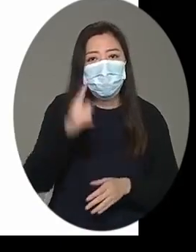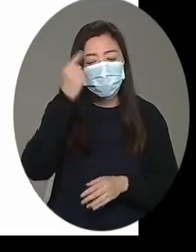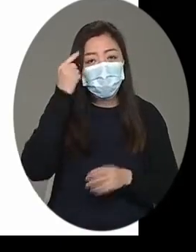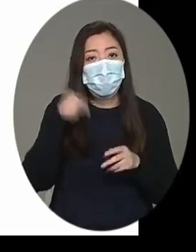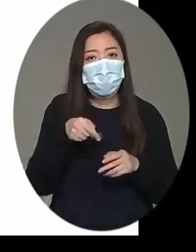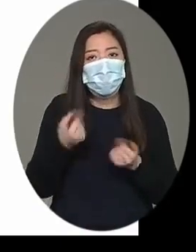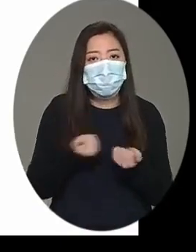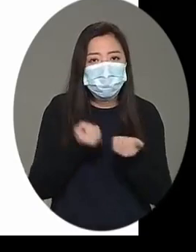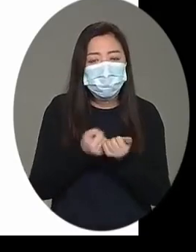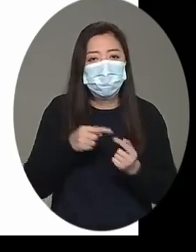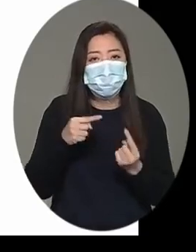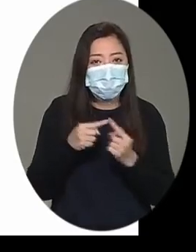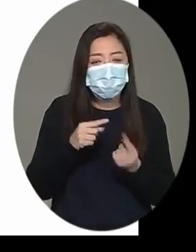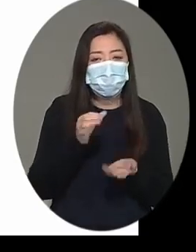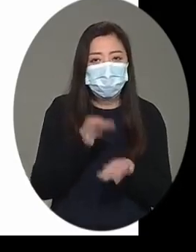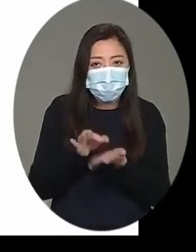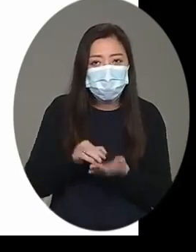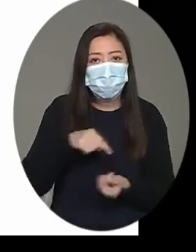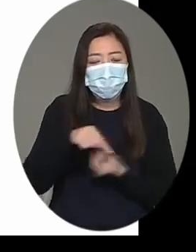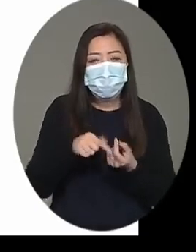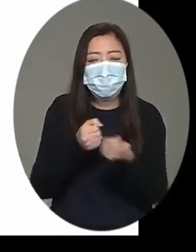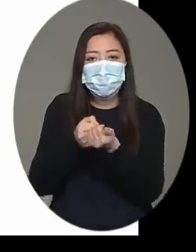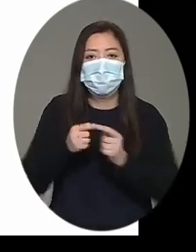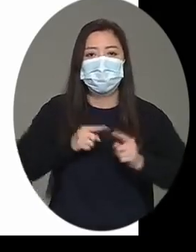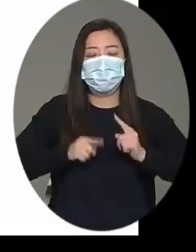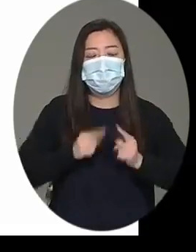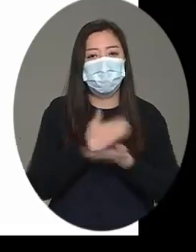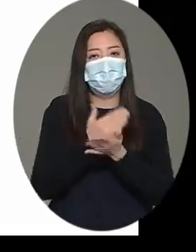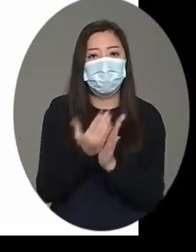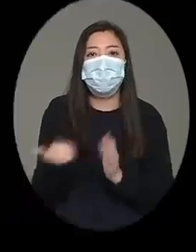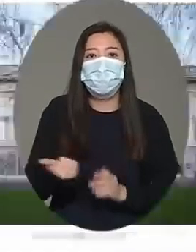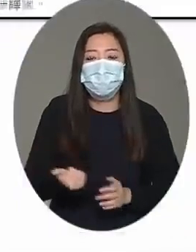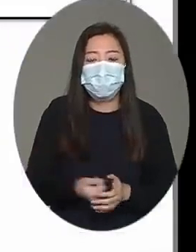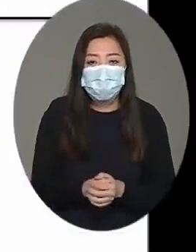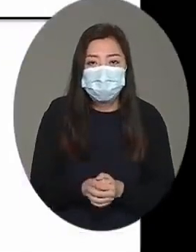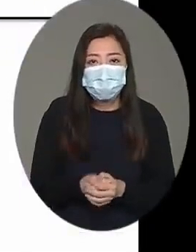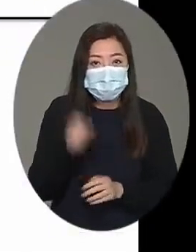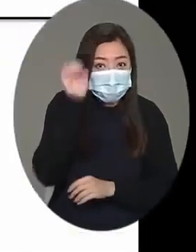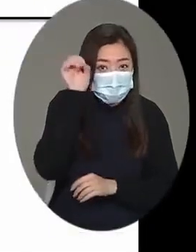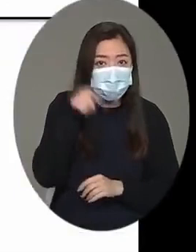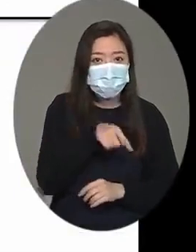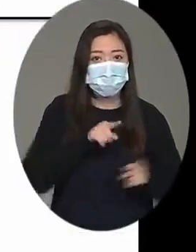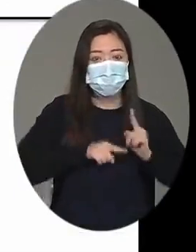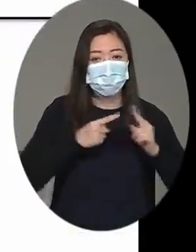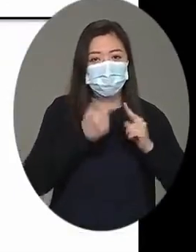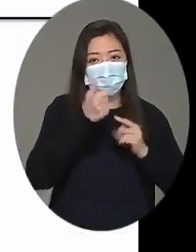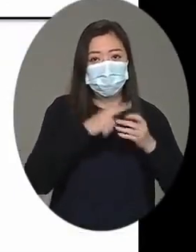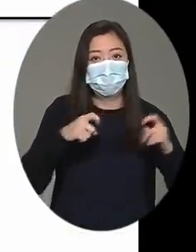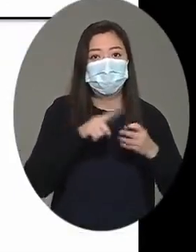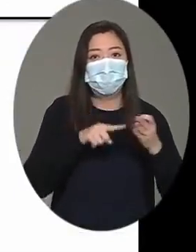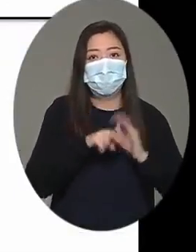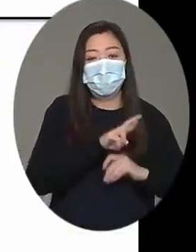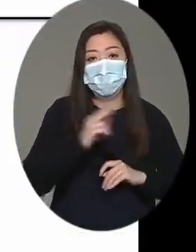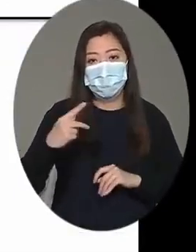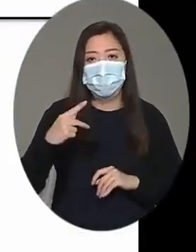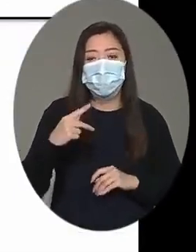援有关地方和人士，同埋支持那区的自由和多样化。提出议案的自由民主党市议